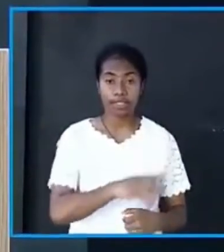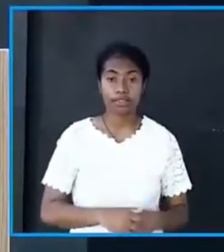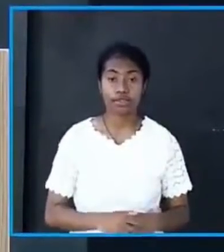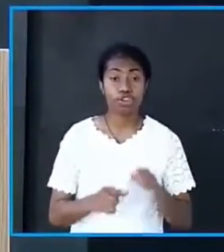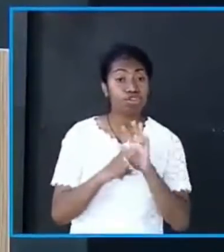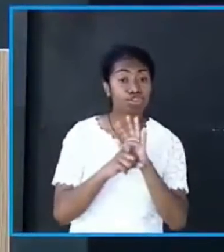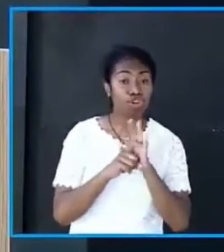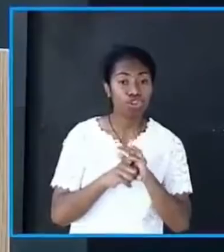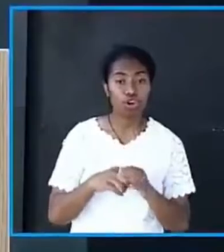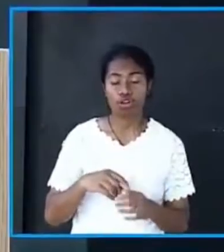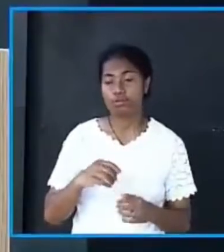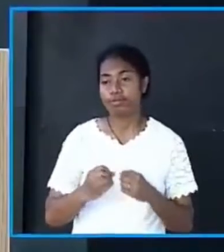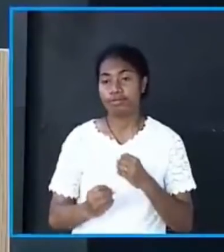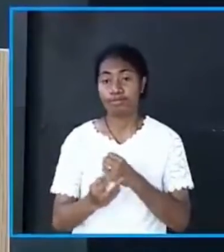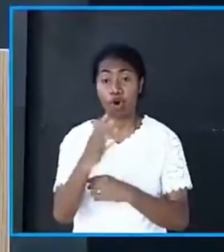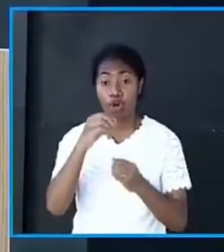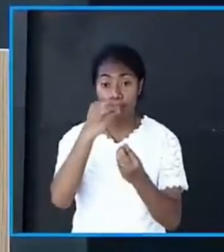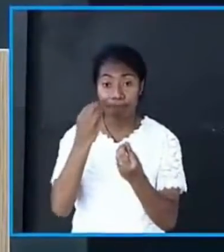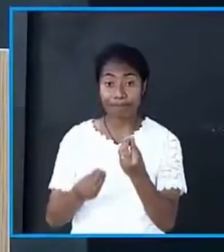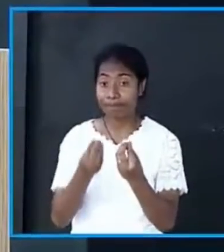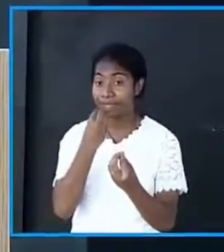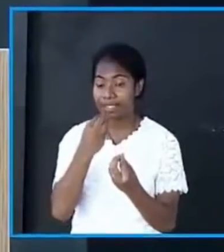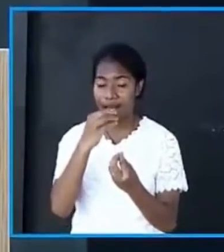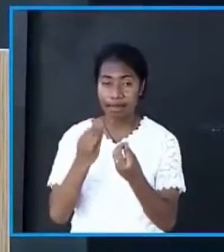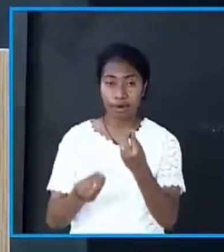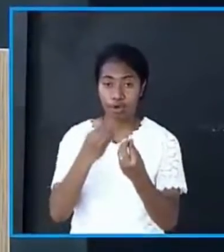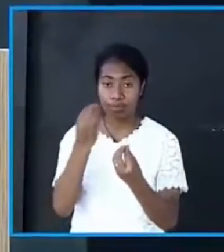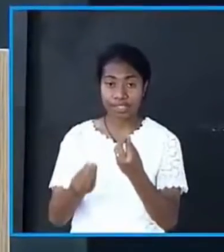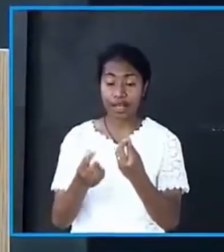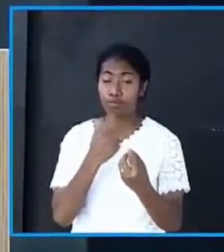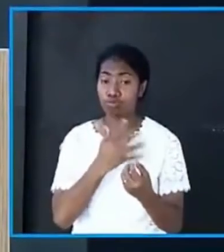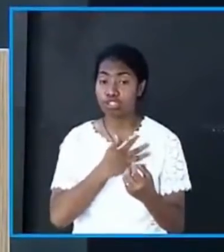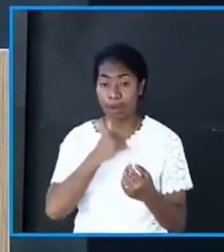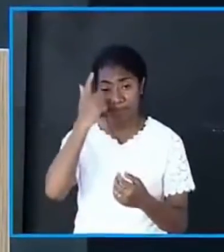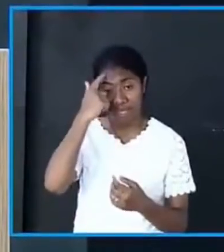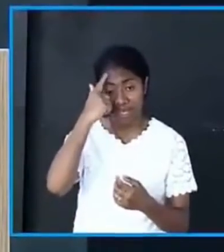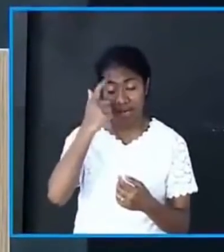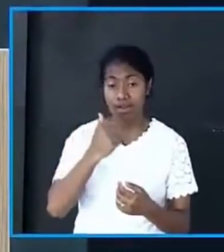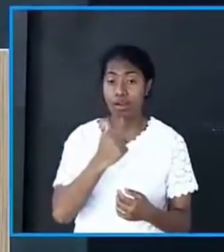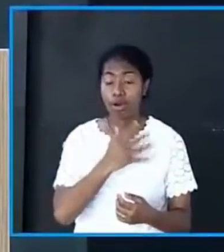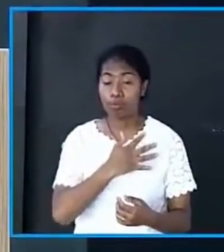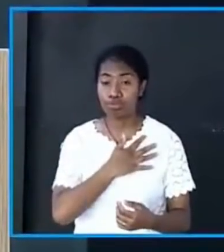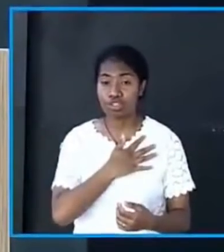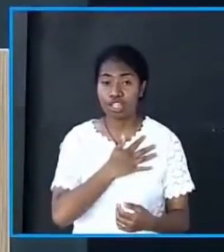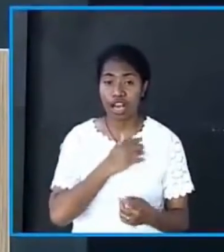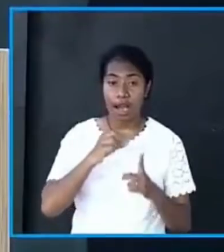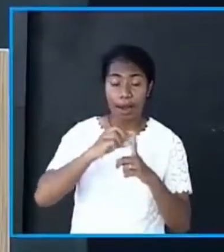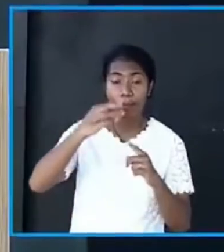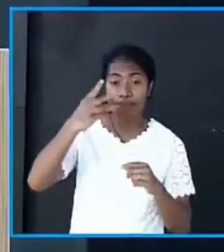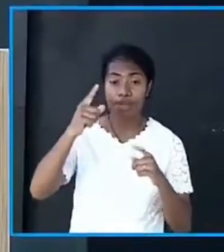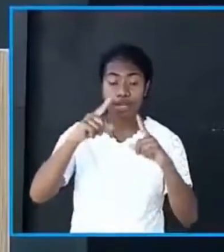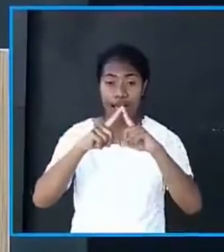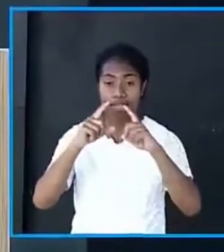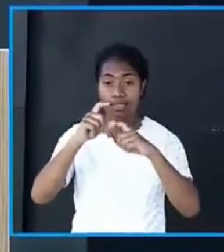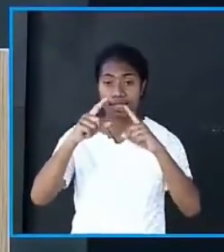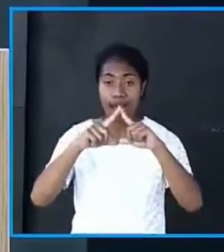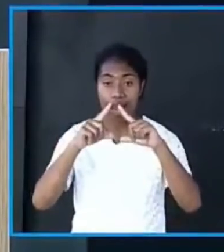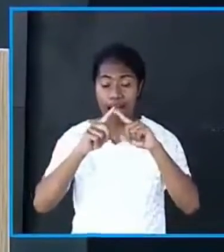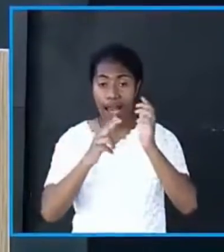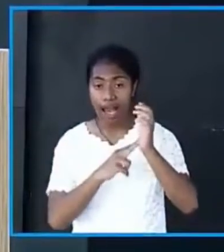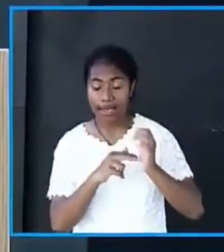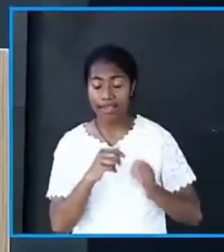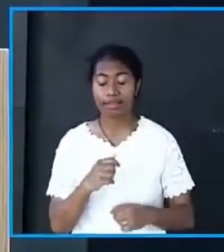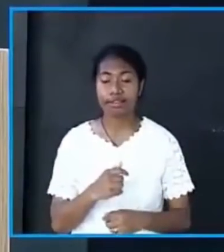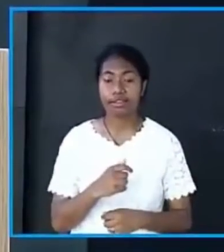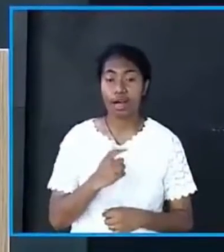pisang punya pikiran Hai tidak punya perasaan Hai kalau kau tinju dia sakit tidak